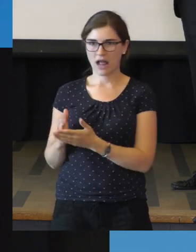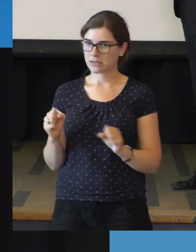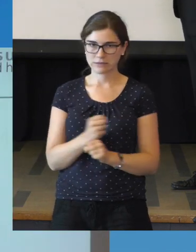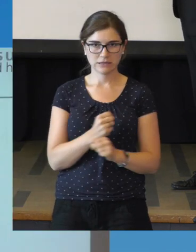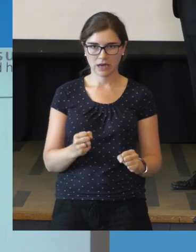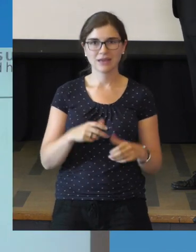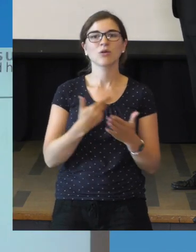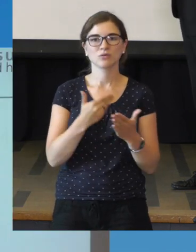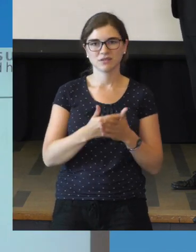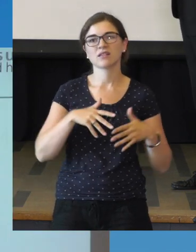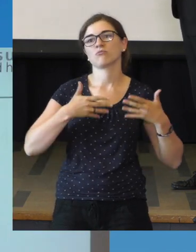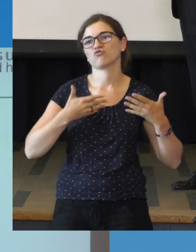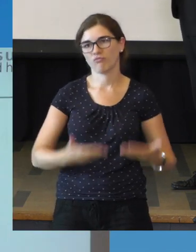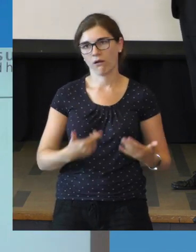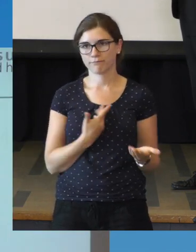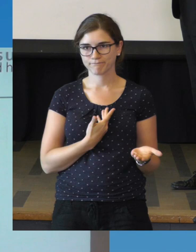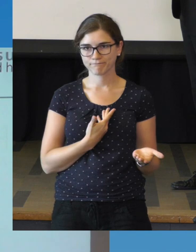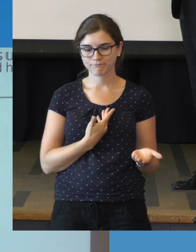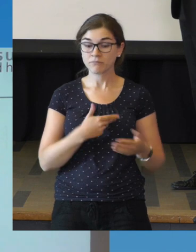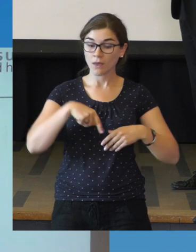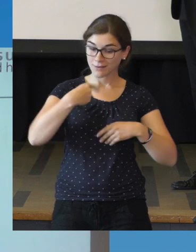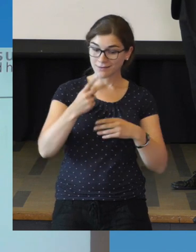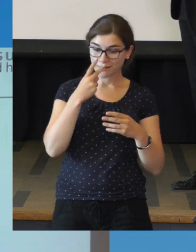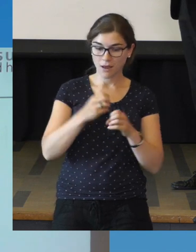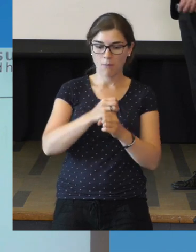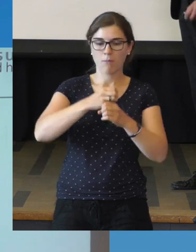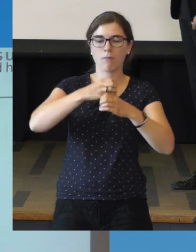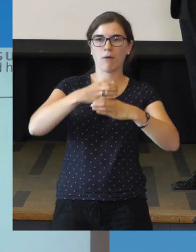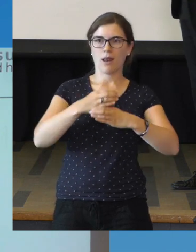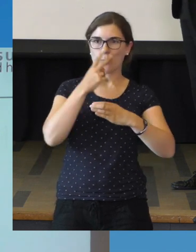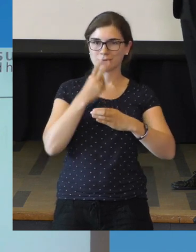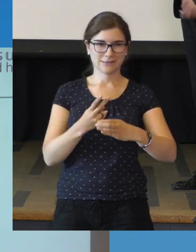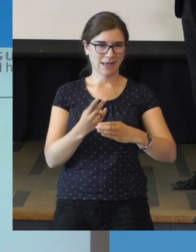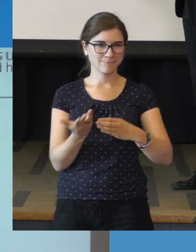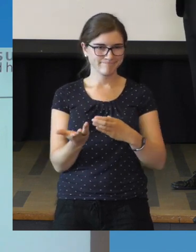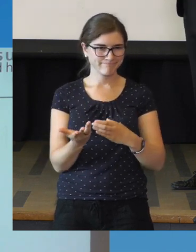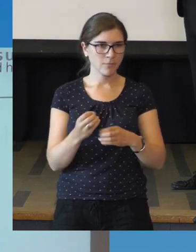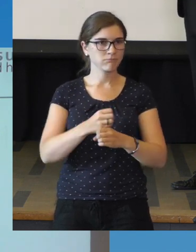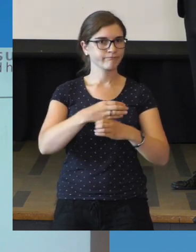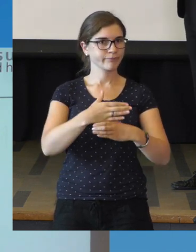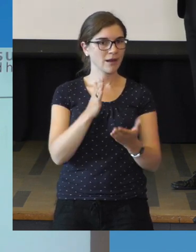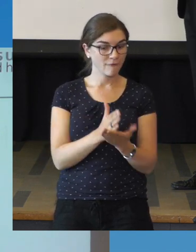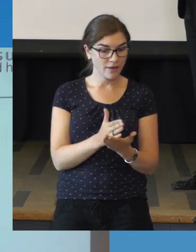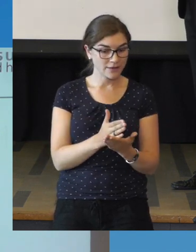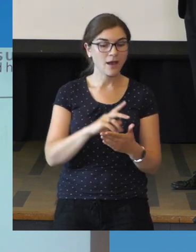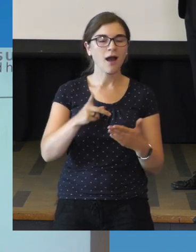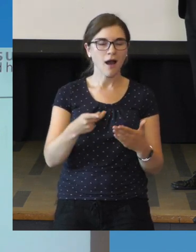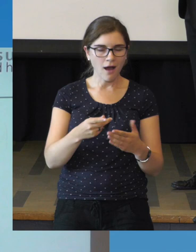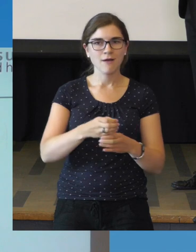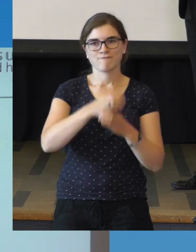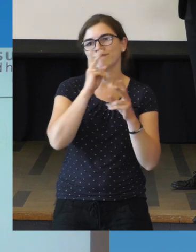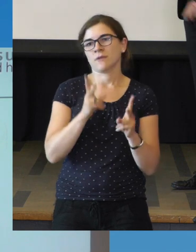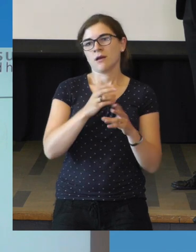machen, ist hier die Ballonaufdehnung. Hier sehen Sie, wie der Ballon dann aufgedehnt ist. Und nachdem der aufgedehnt ist, stellt sich halt das komplette Gefäß wieder